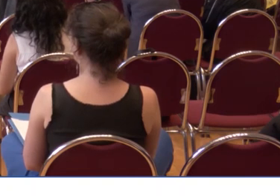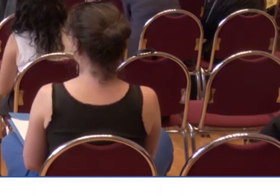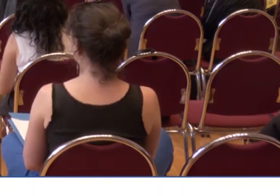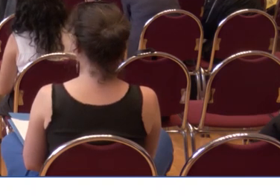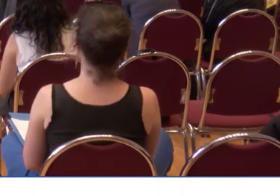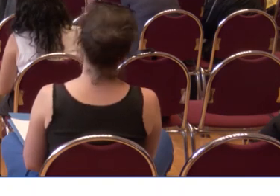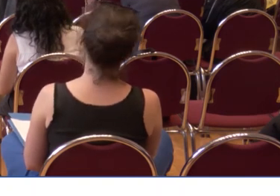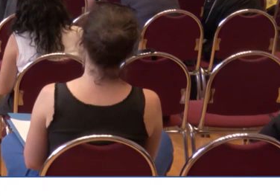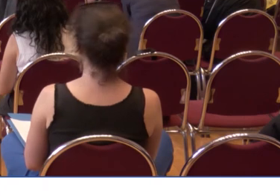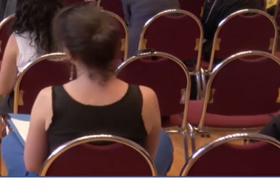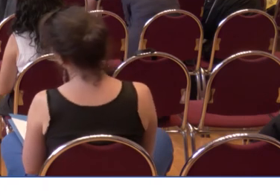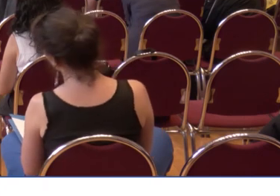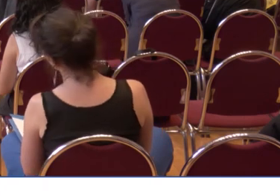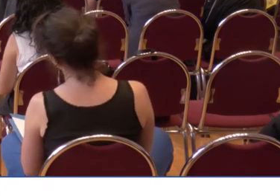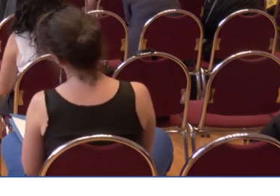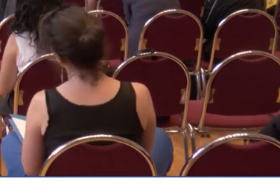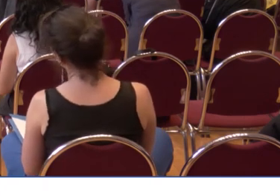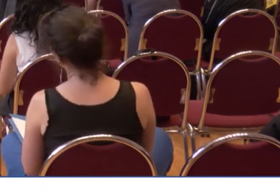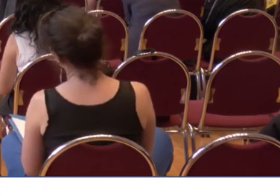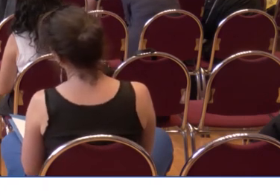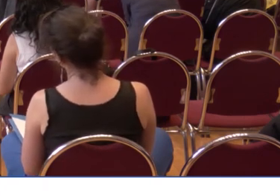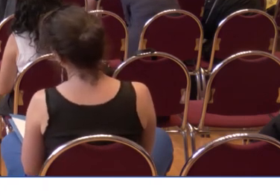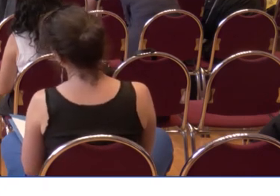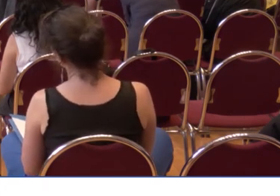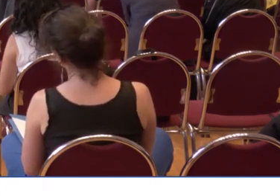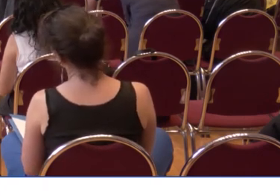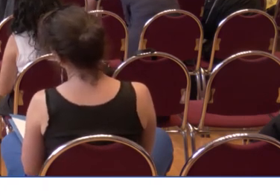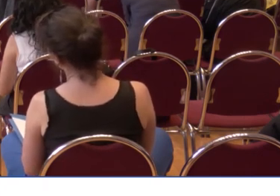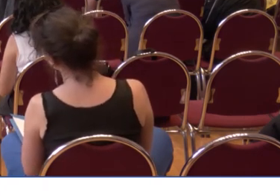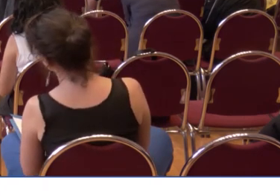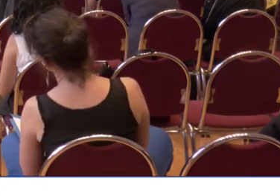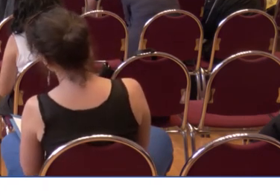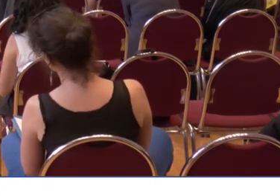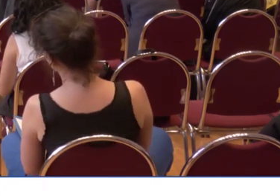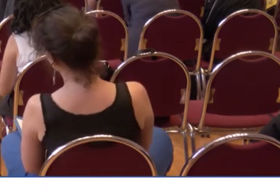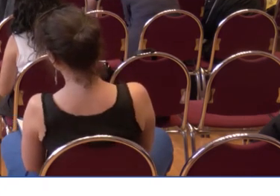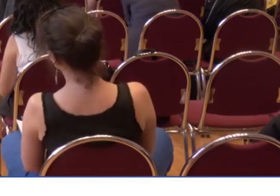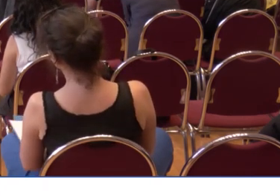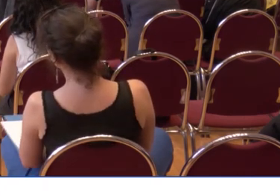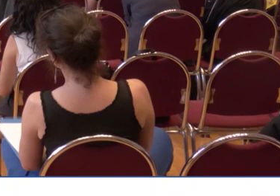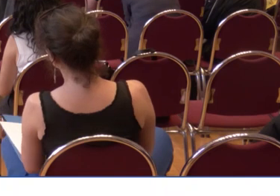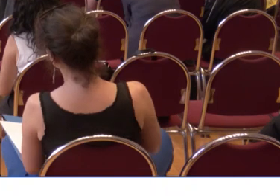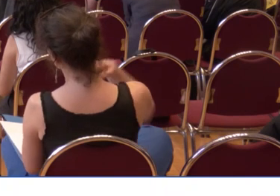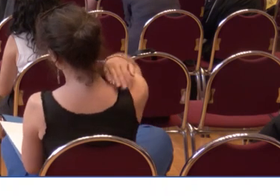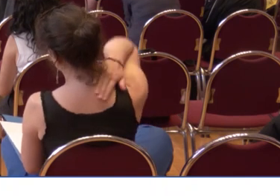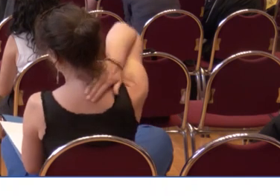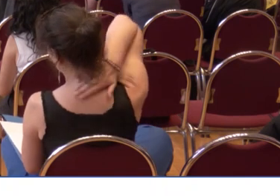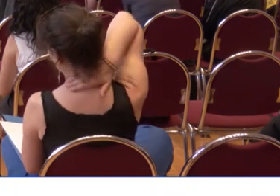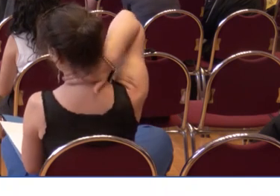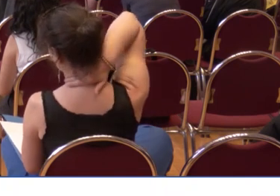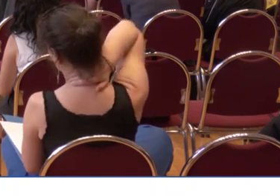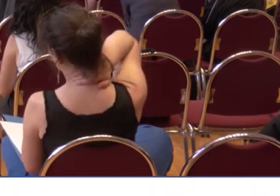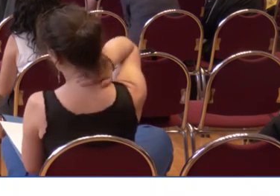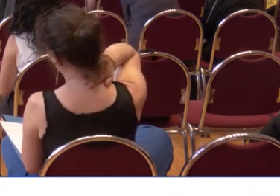Schwerbehindertenausweis gehen aber Arbeiten sind voll integriert im Leben wir haben eine Behindertenbeauftragte die Frau Bentele